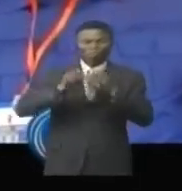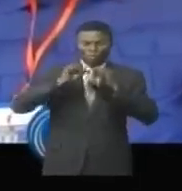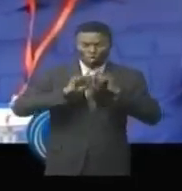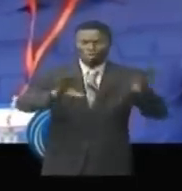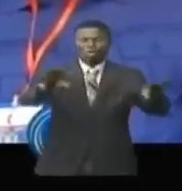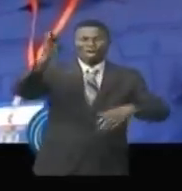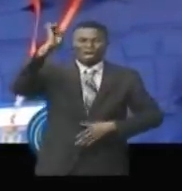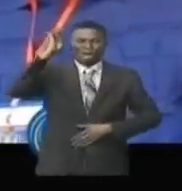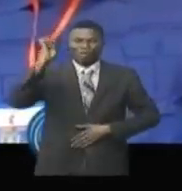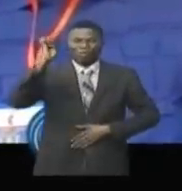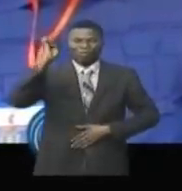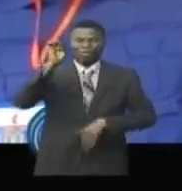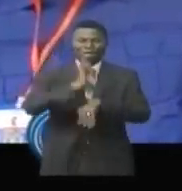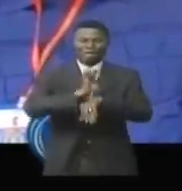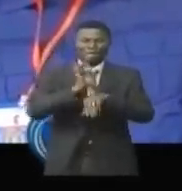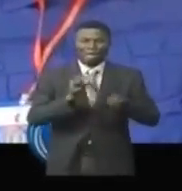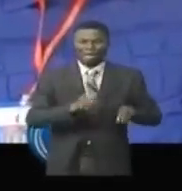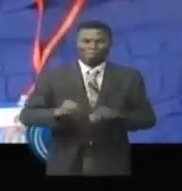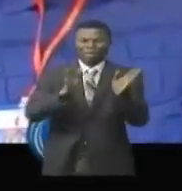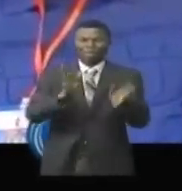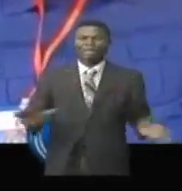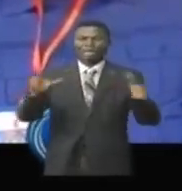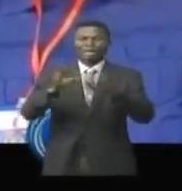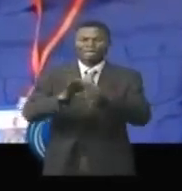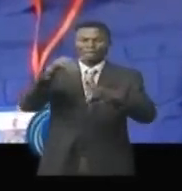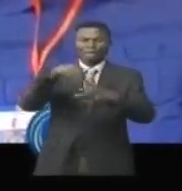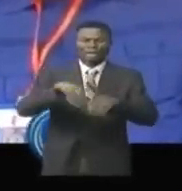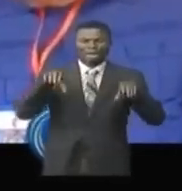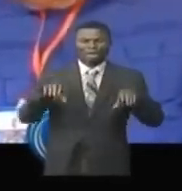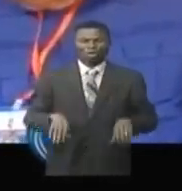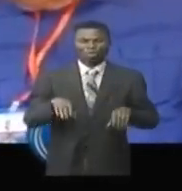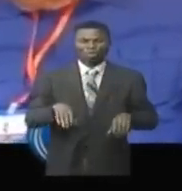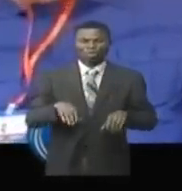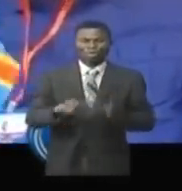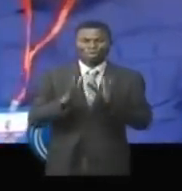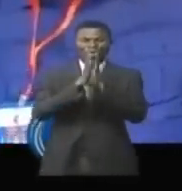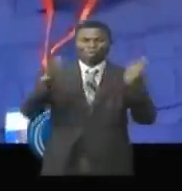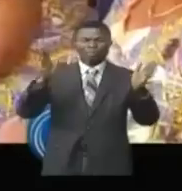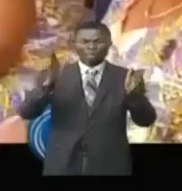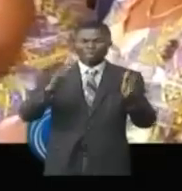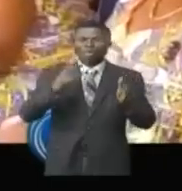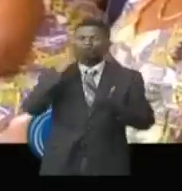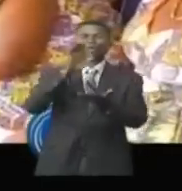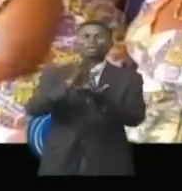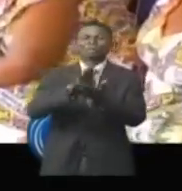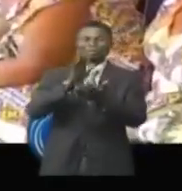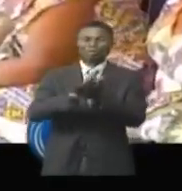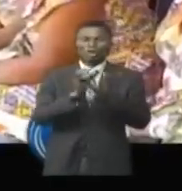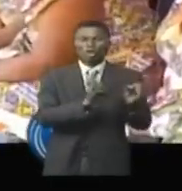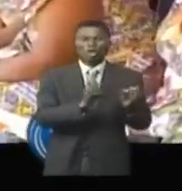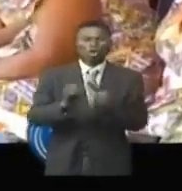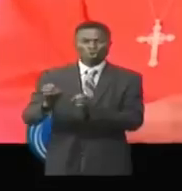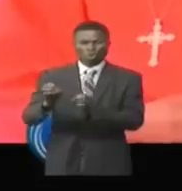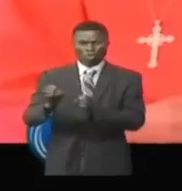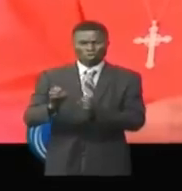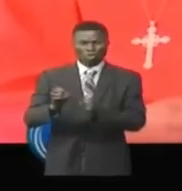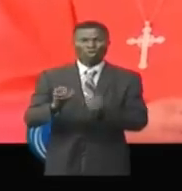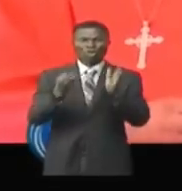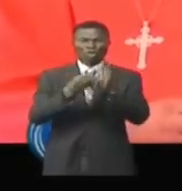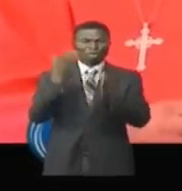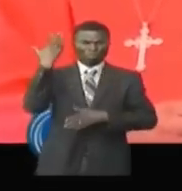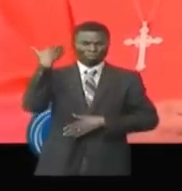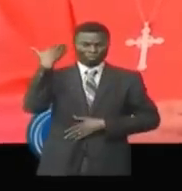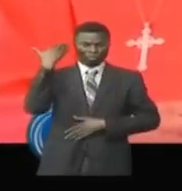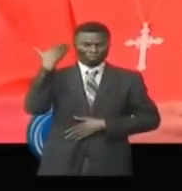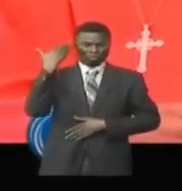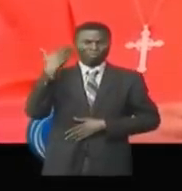l'évangélisation de l'Église méthodiste unie au Congo. Un culte d'action de grâce a été célébré ce dimanche